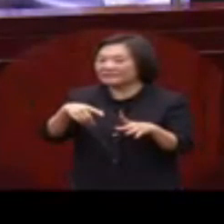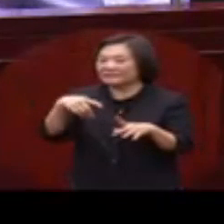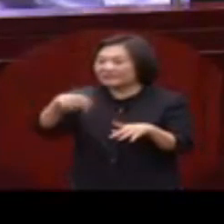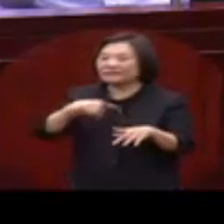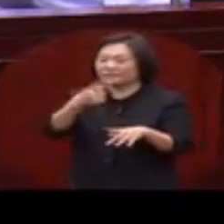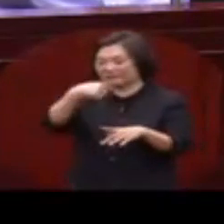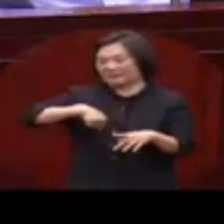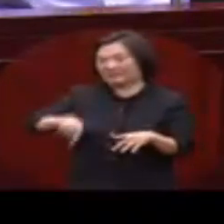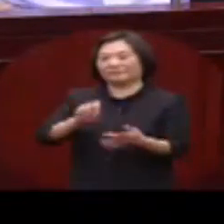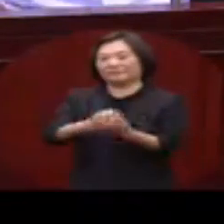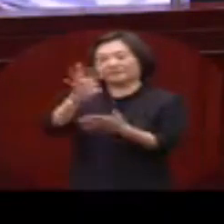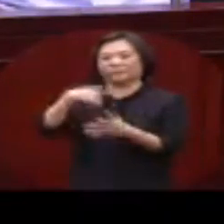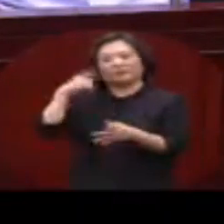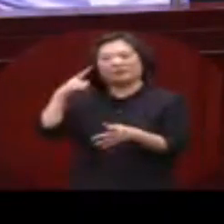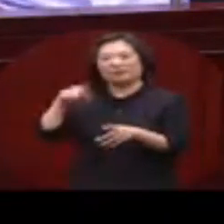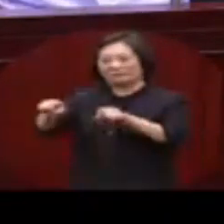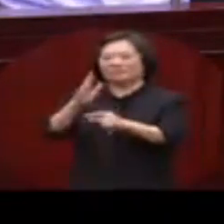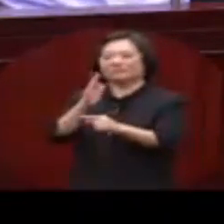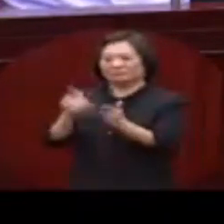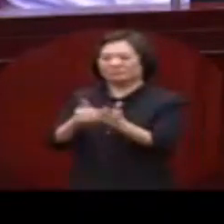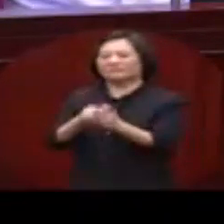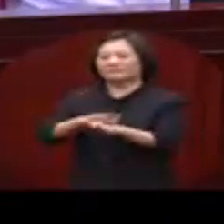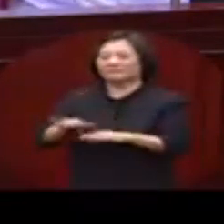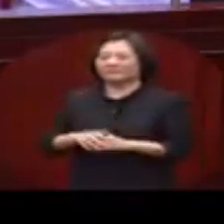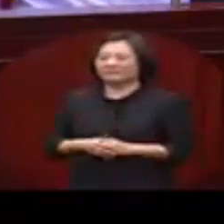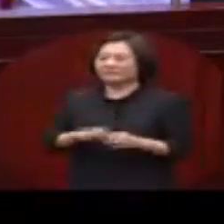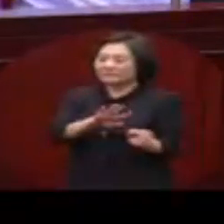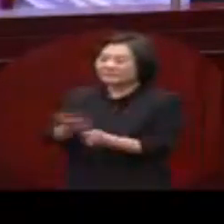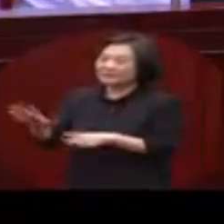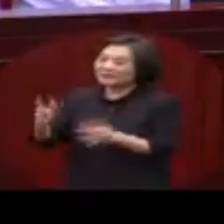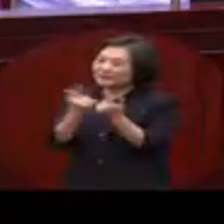会议报告的时候，这个会更完整。那目前台北市